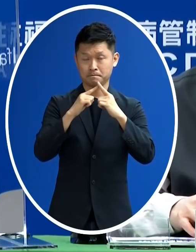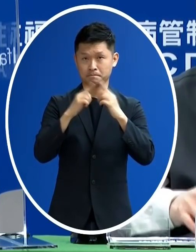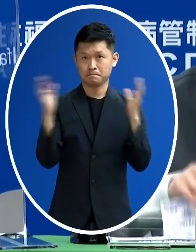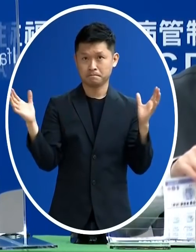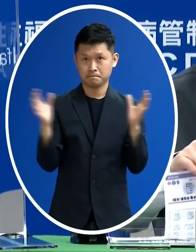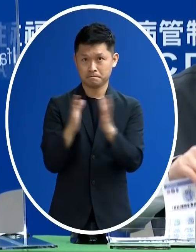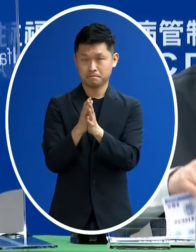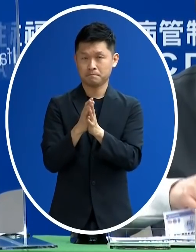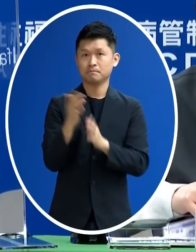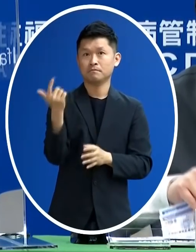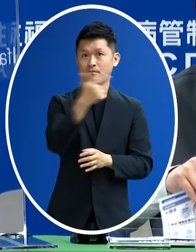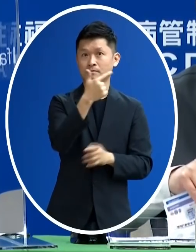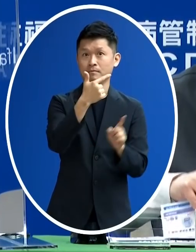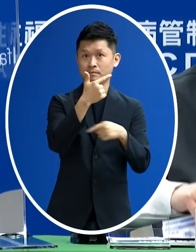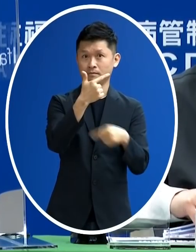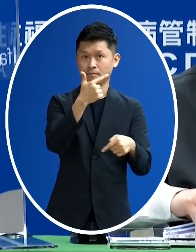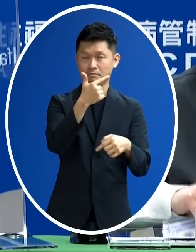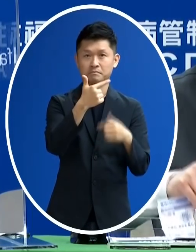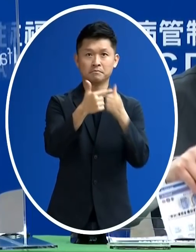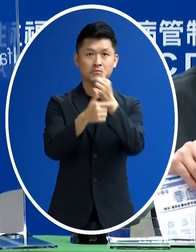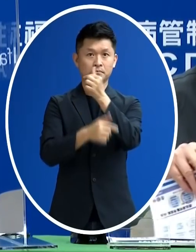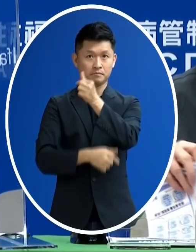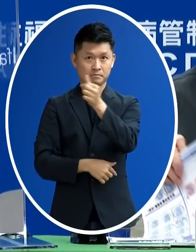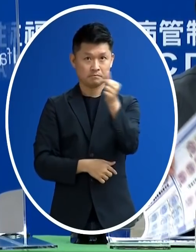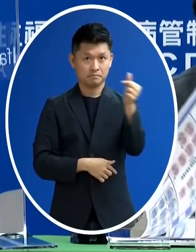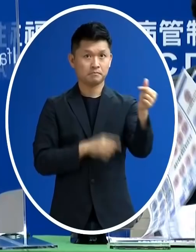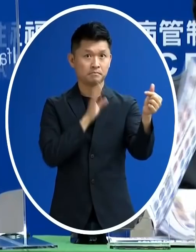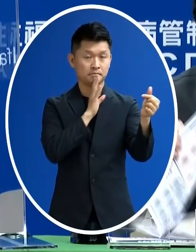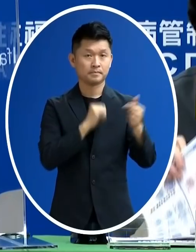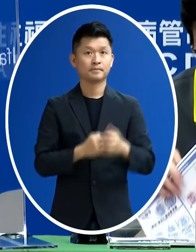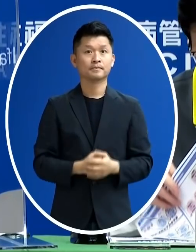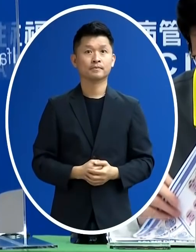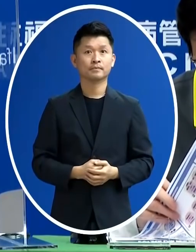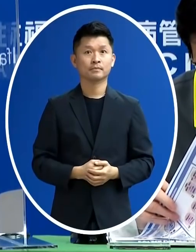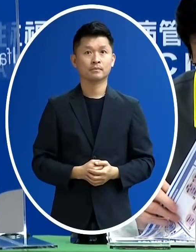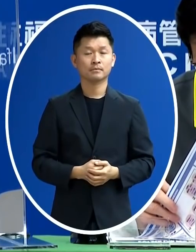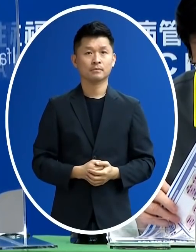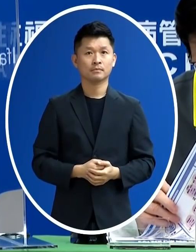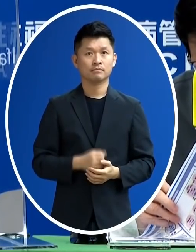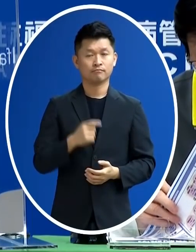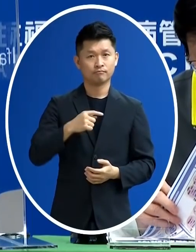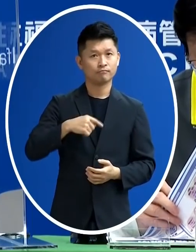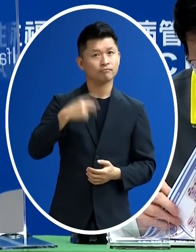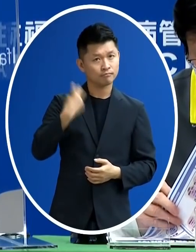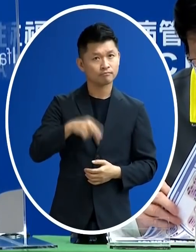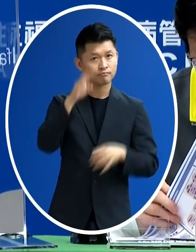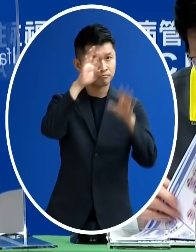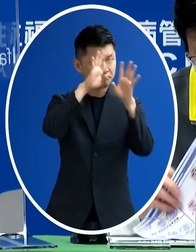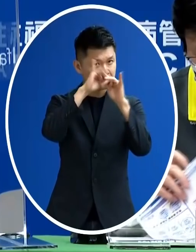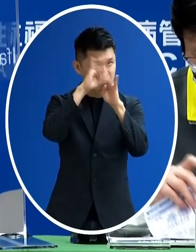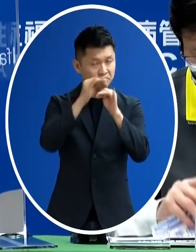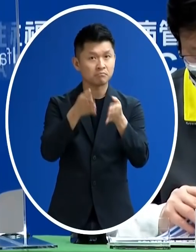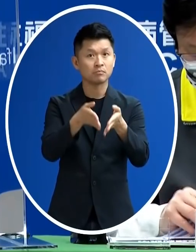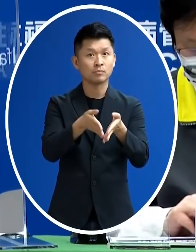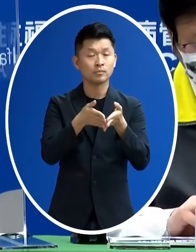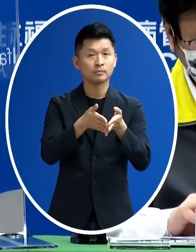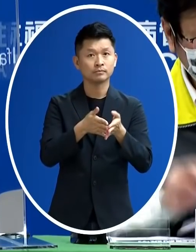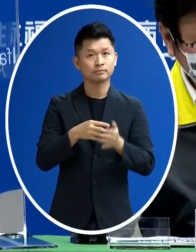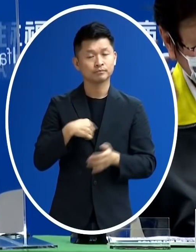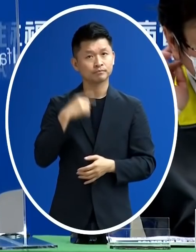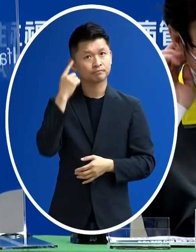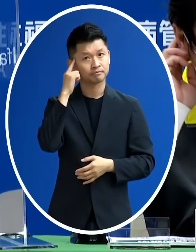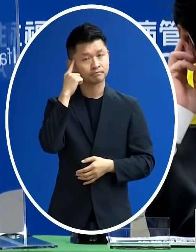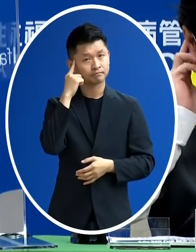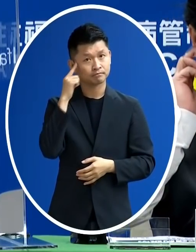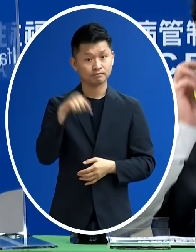哈有6位哈是染疫。那整体当然还要继续再调查哈。那这个案子我们也认为，就